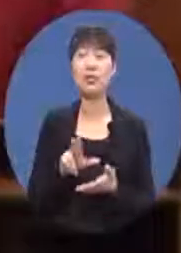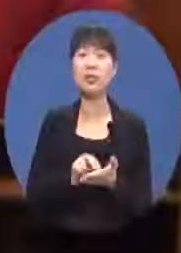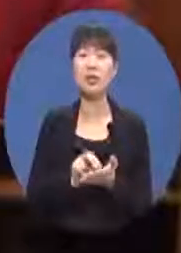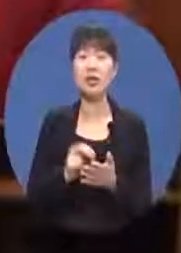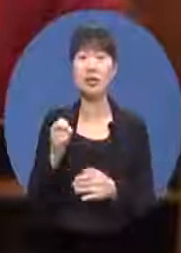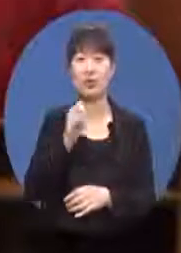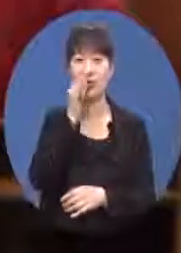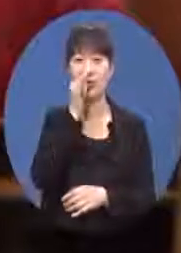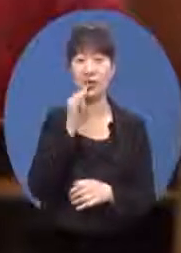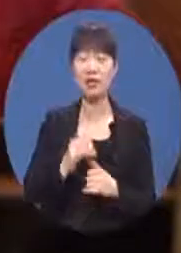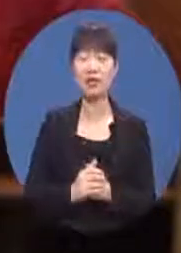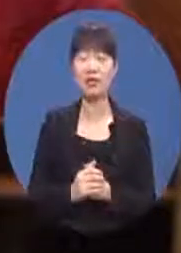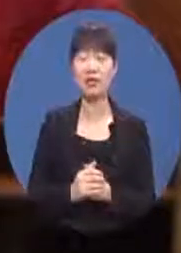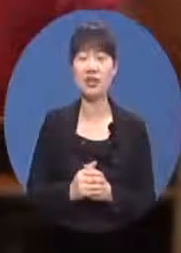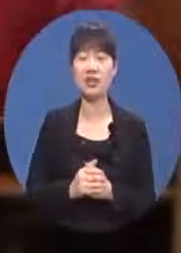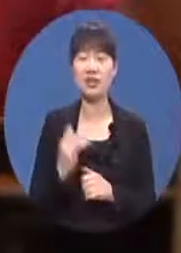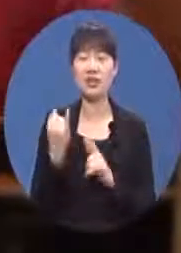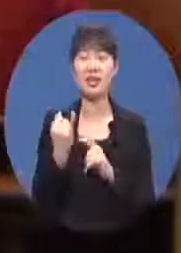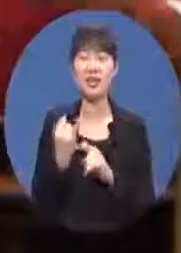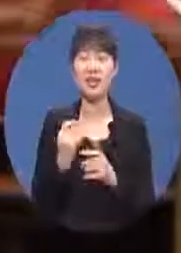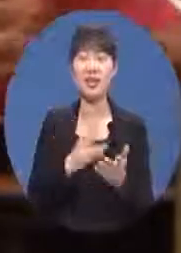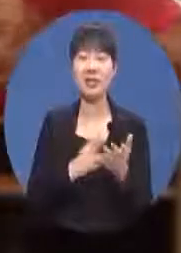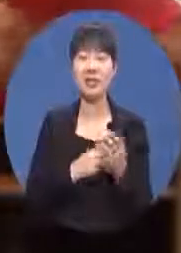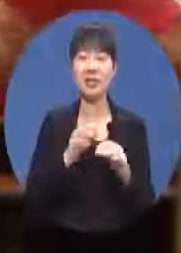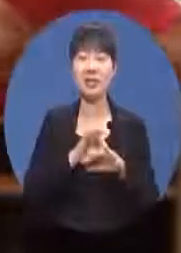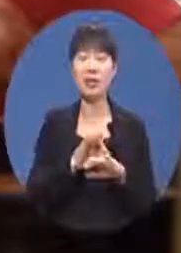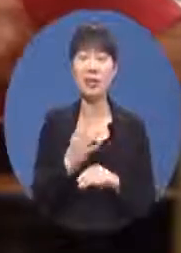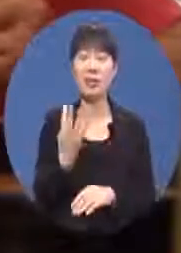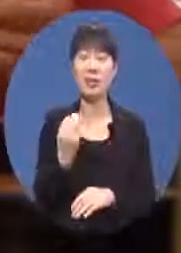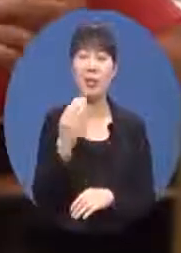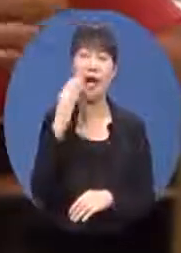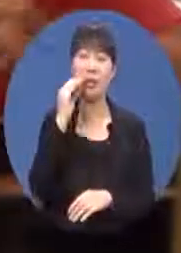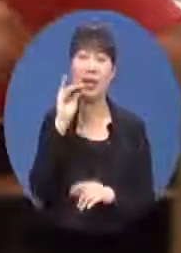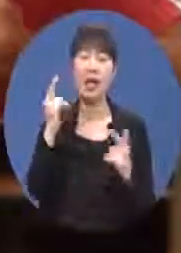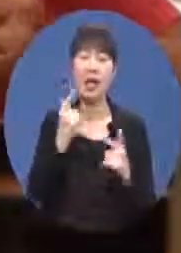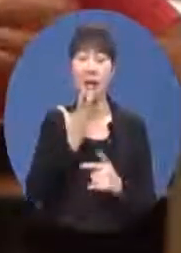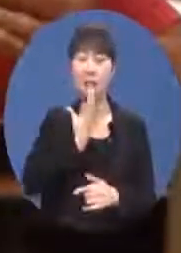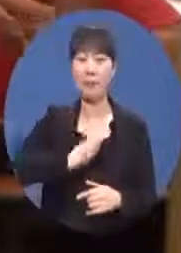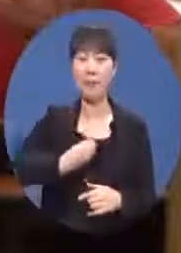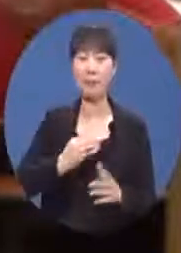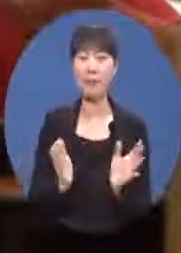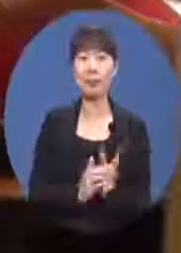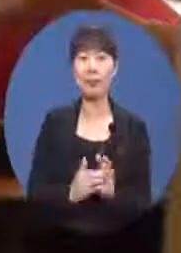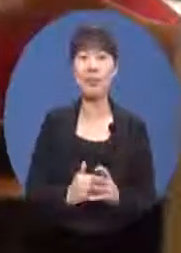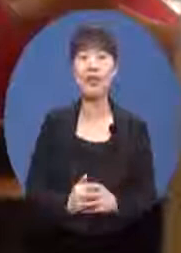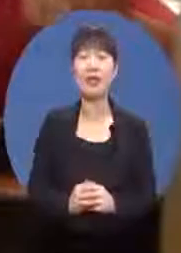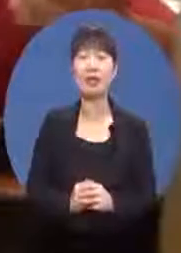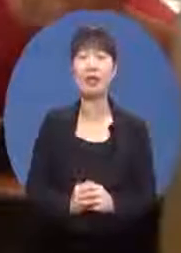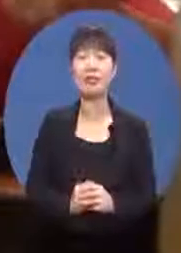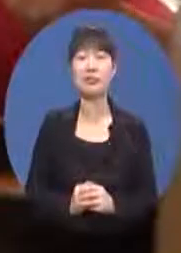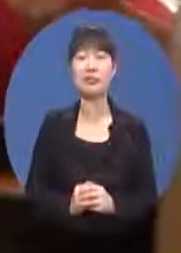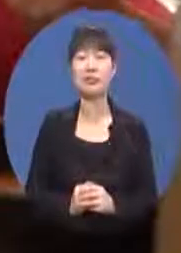문제는 또 있습니다. 진경이는 삼겹살을 몇 번 씹지도 않고 꿀꺽 삼켜버립니다.